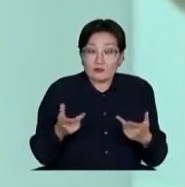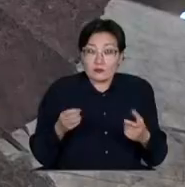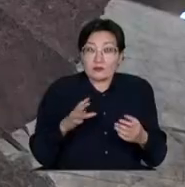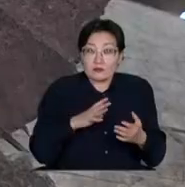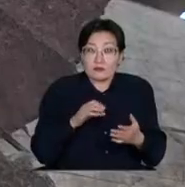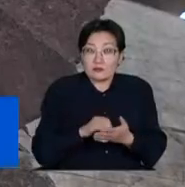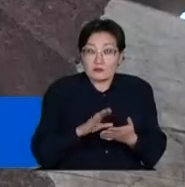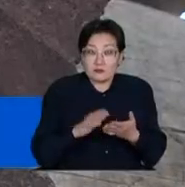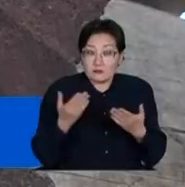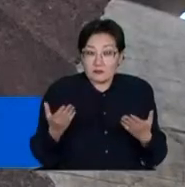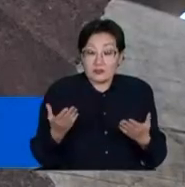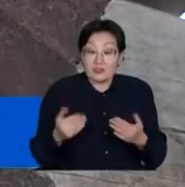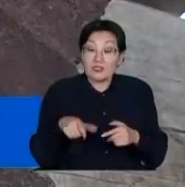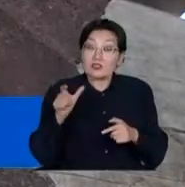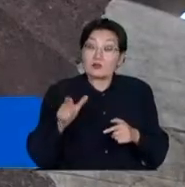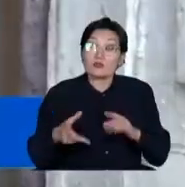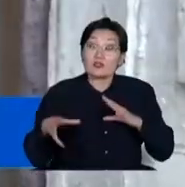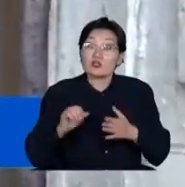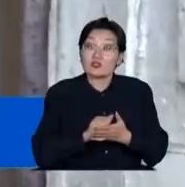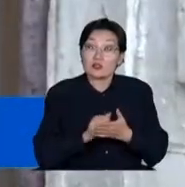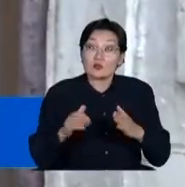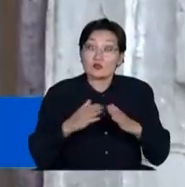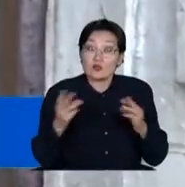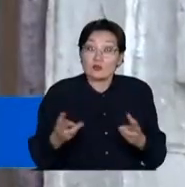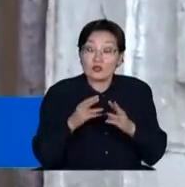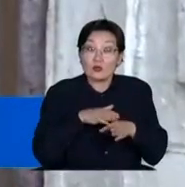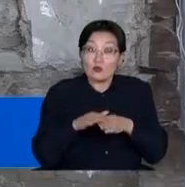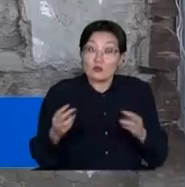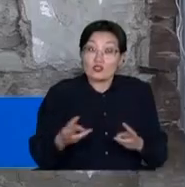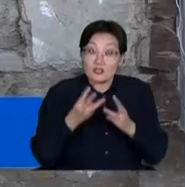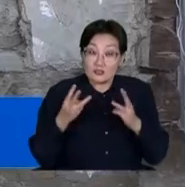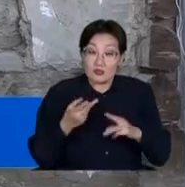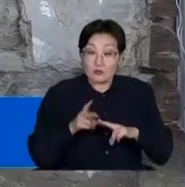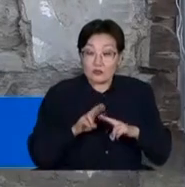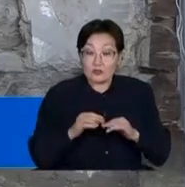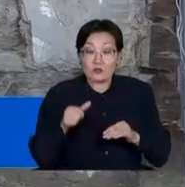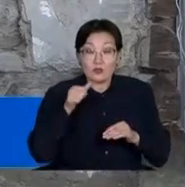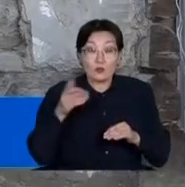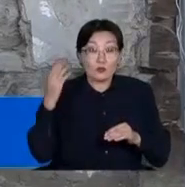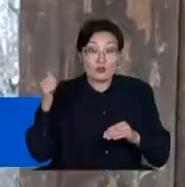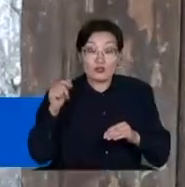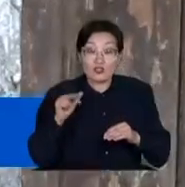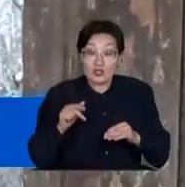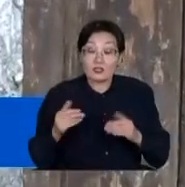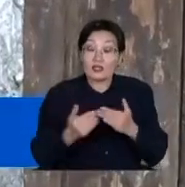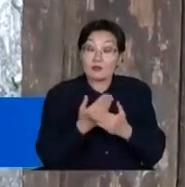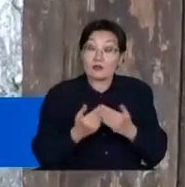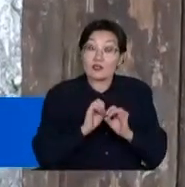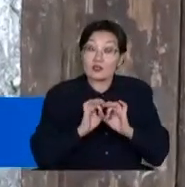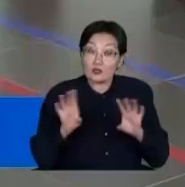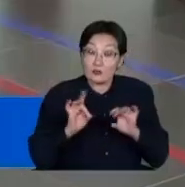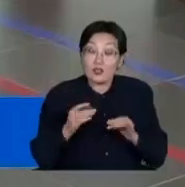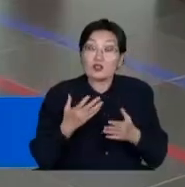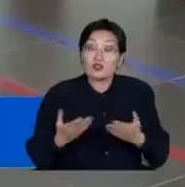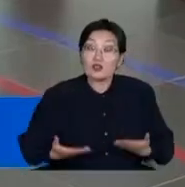қой. Еске сала кетейік, ақсақалдың барлық құжаты үйі өртенгенде түгел жанып кеткен. Бұл туралы өткен жұмада ғана айттық, Болат атаның тұрмысында